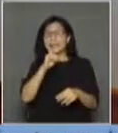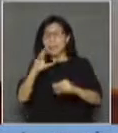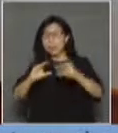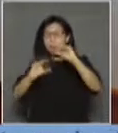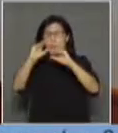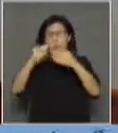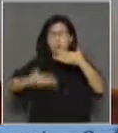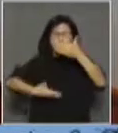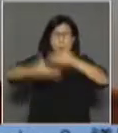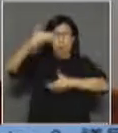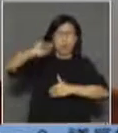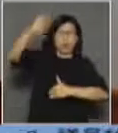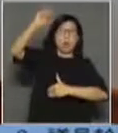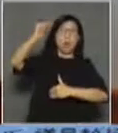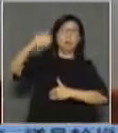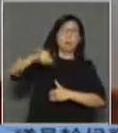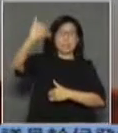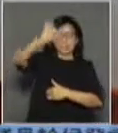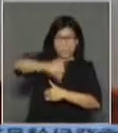空工作有關。